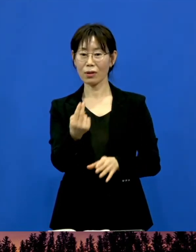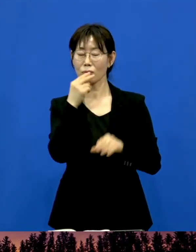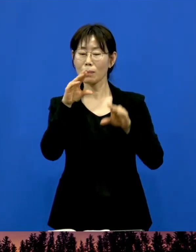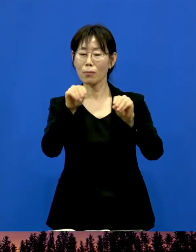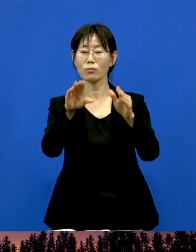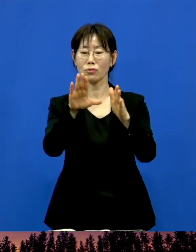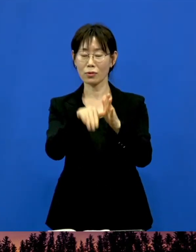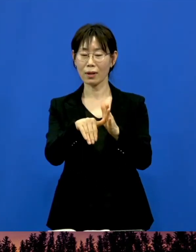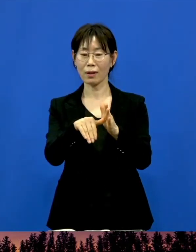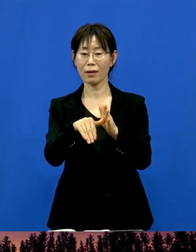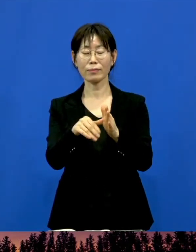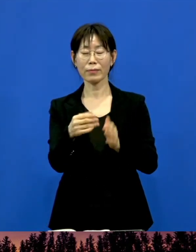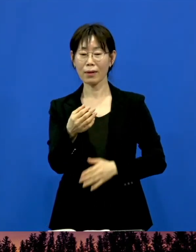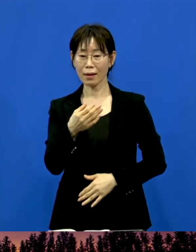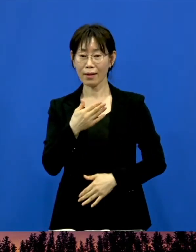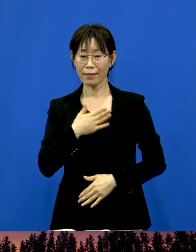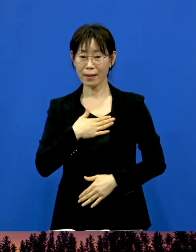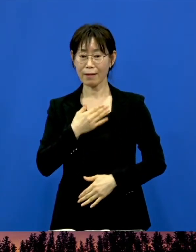계속되는 거예요.